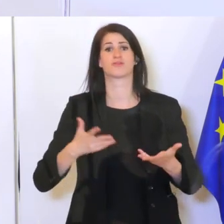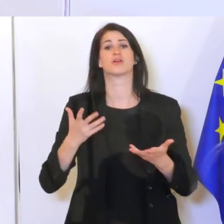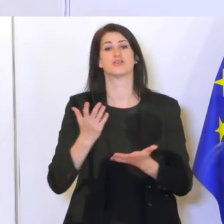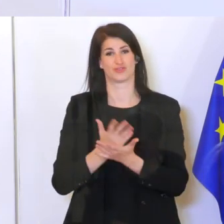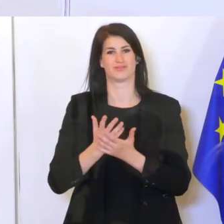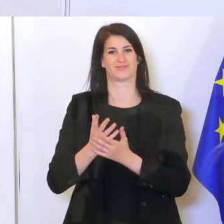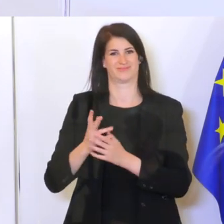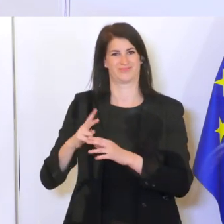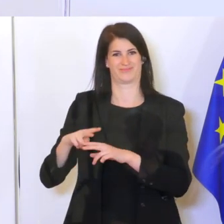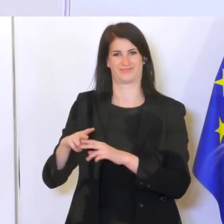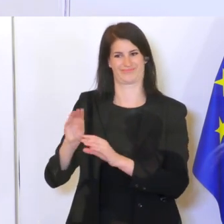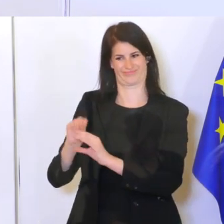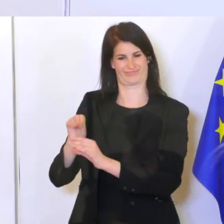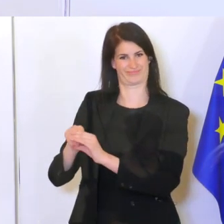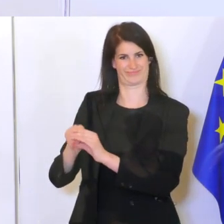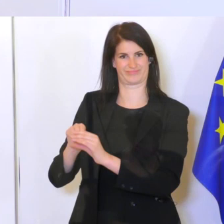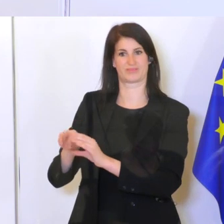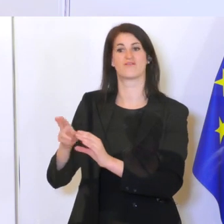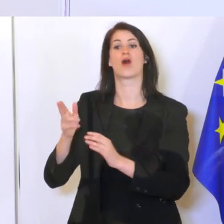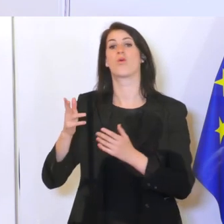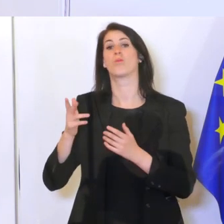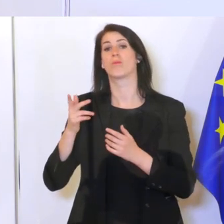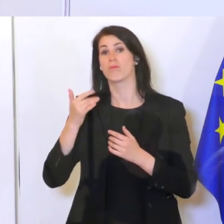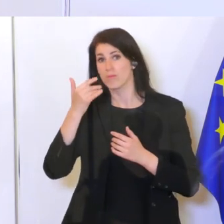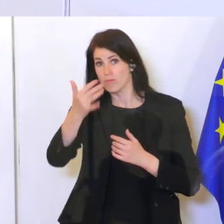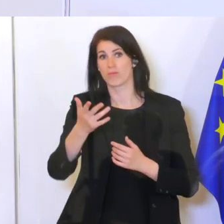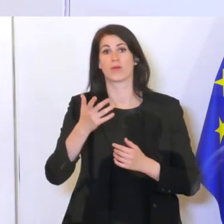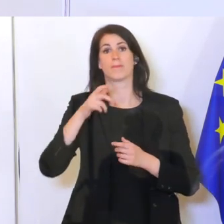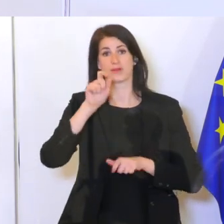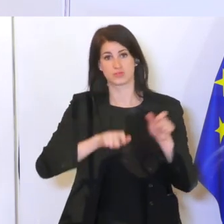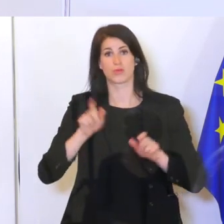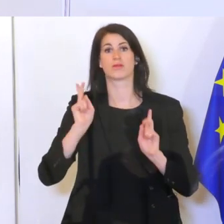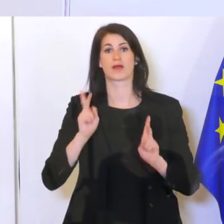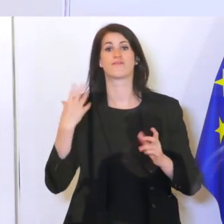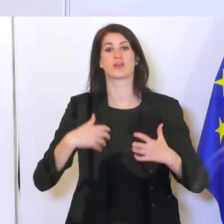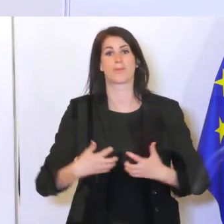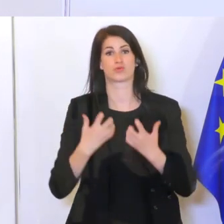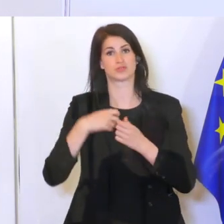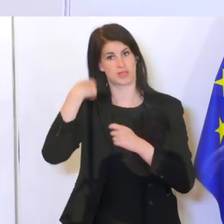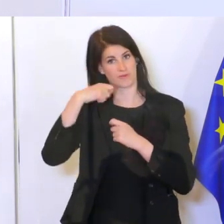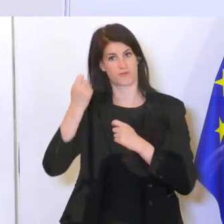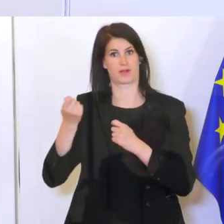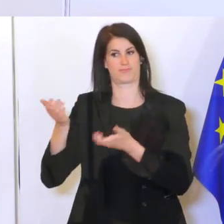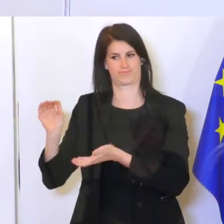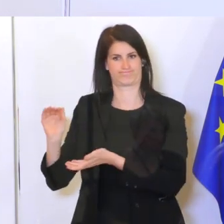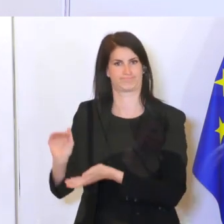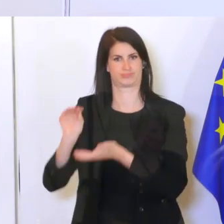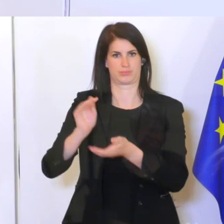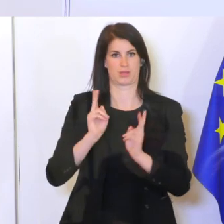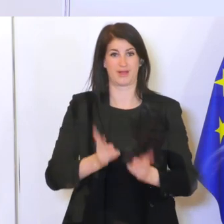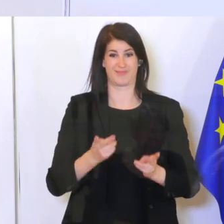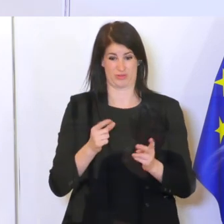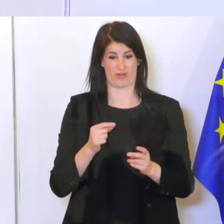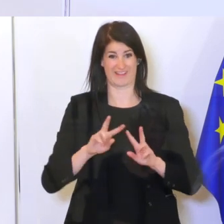damit die Produzentinnen und Produzenten wieder beginnen können zu drehen. Wir sind damit auch das erste Land weltweit, das